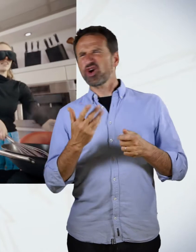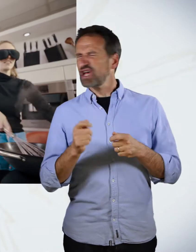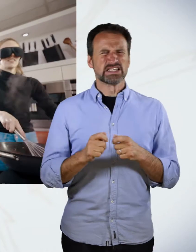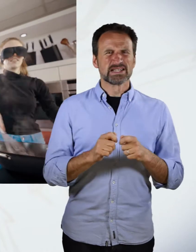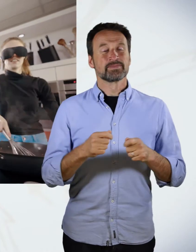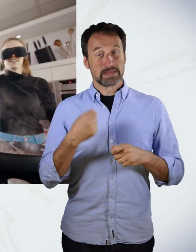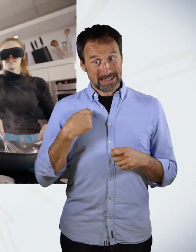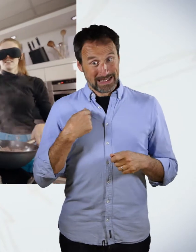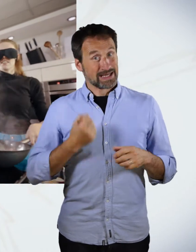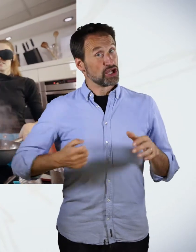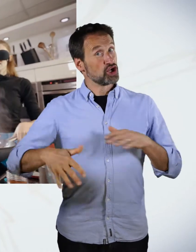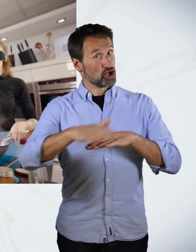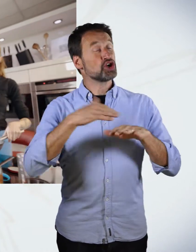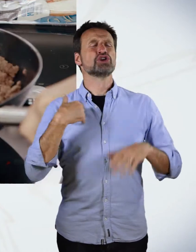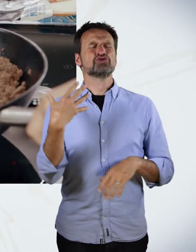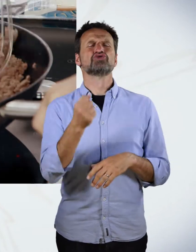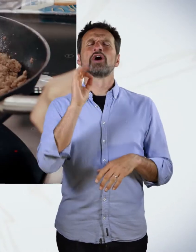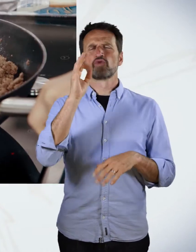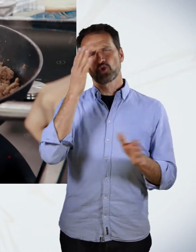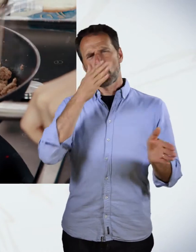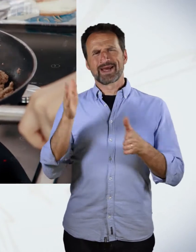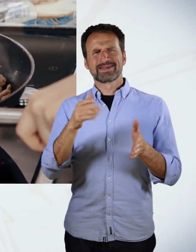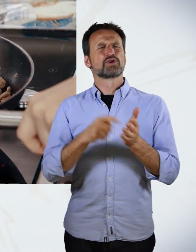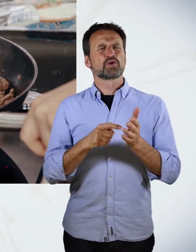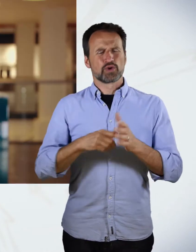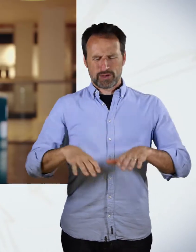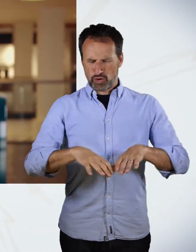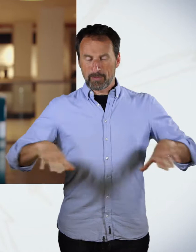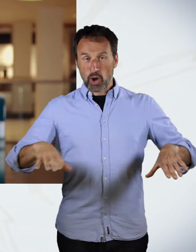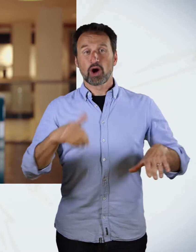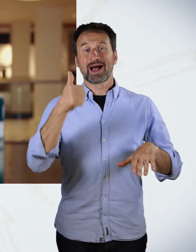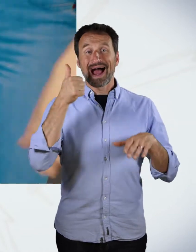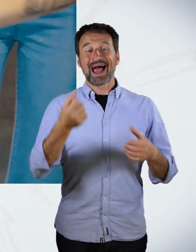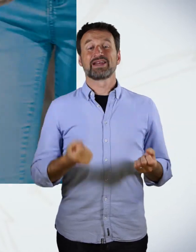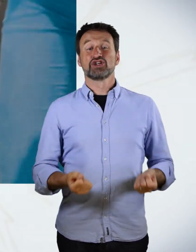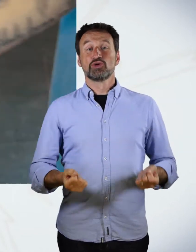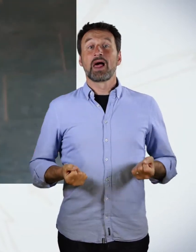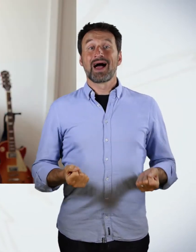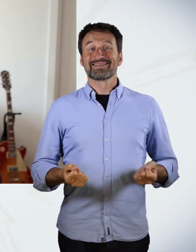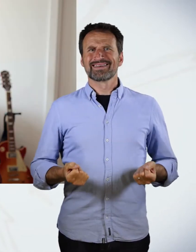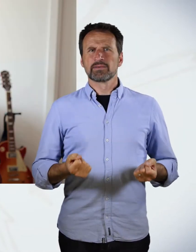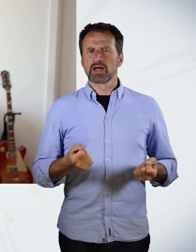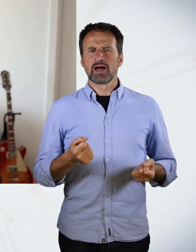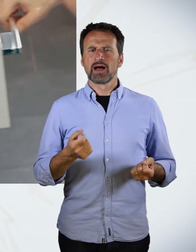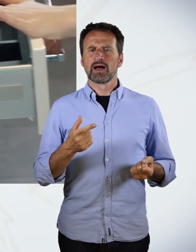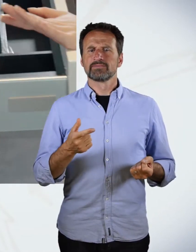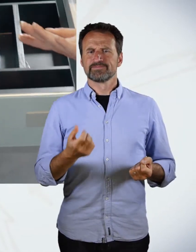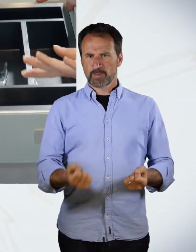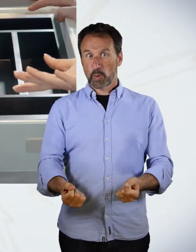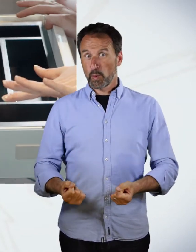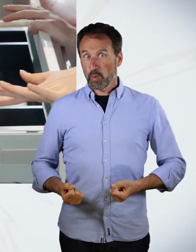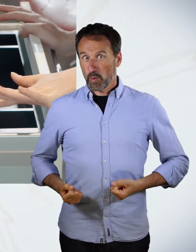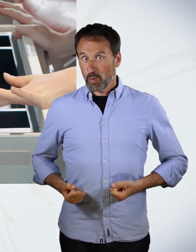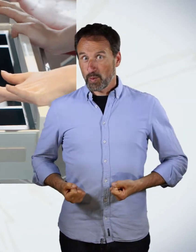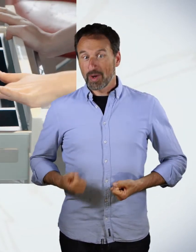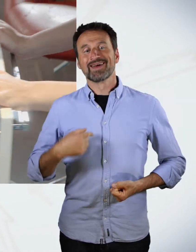mich in der Küche sehr gut orientieren können, weil dieser Küchenblock eine Schublade hat, wo nichts zum Herausziehen ist. Warte. Oh je. Hier. Und